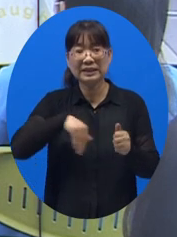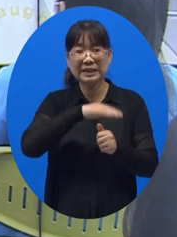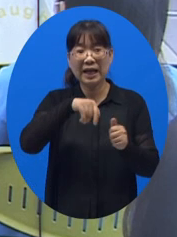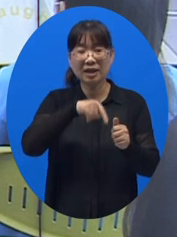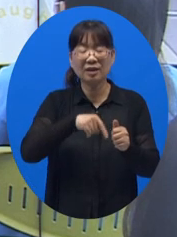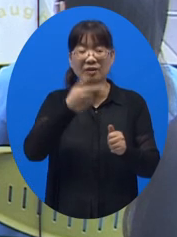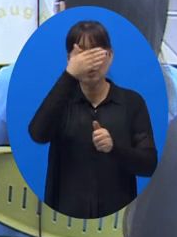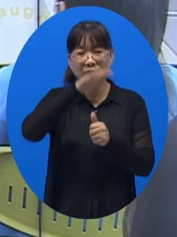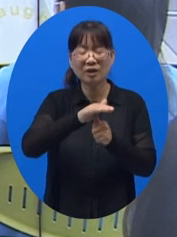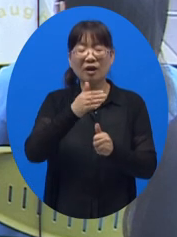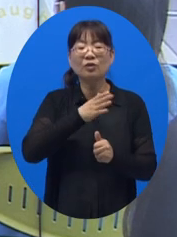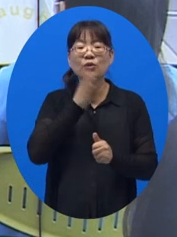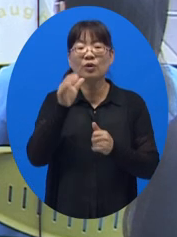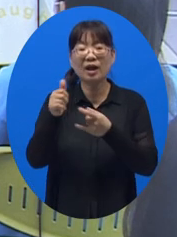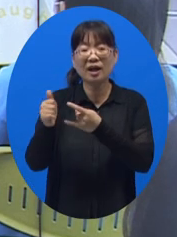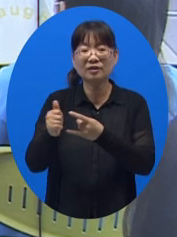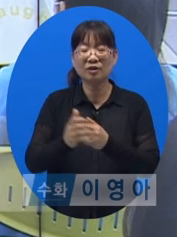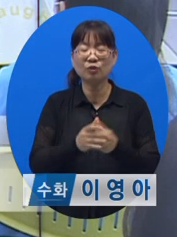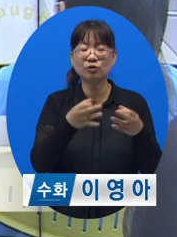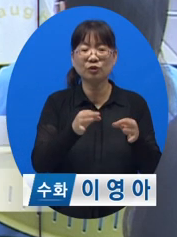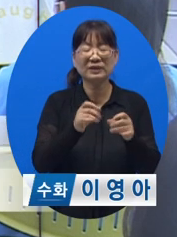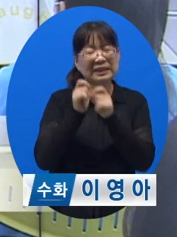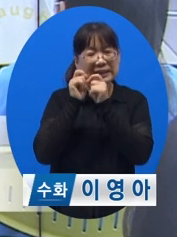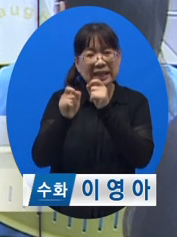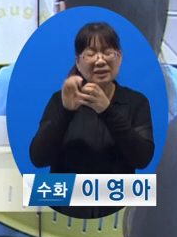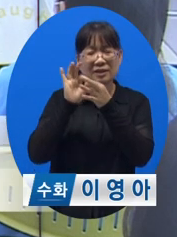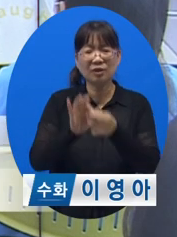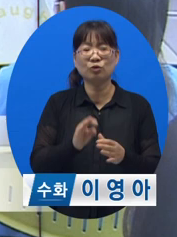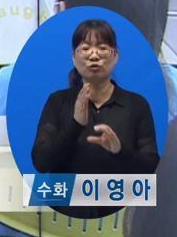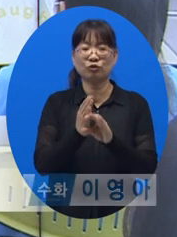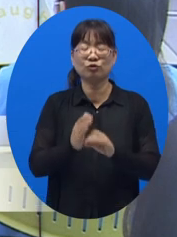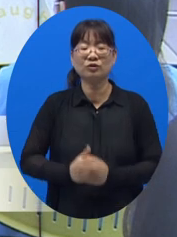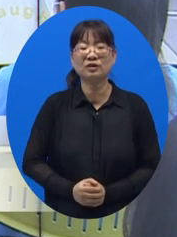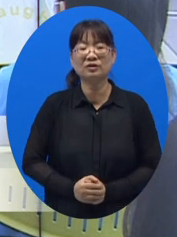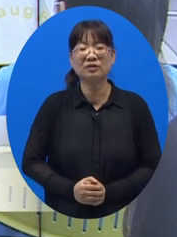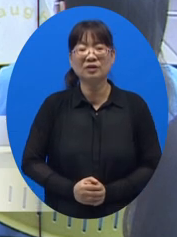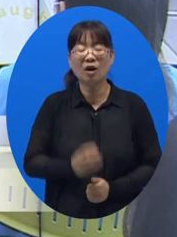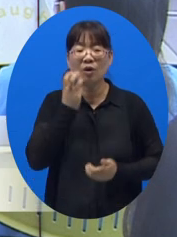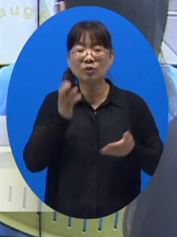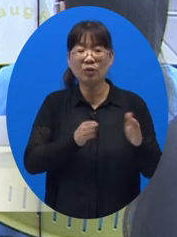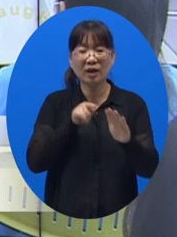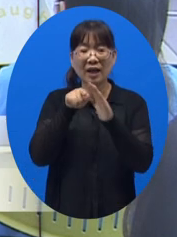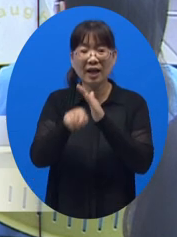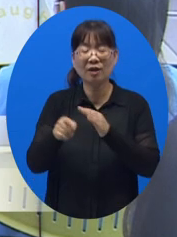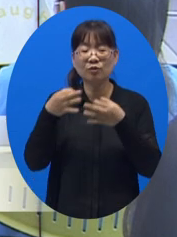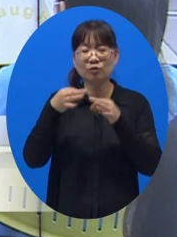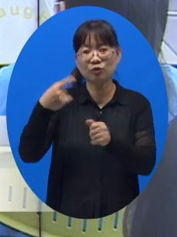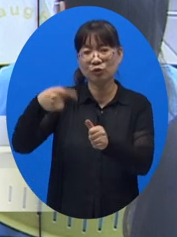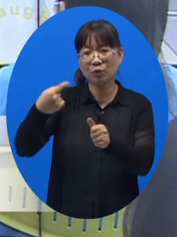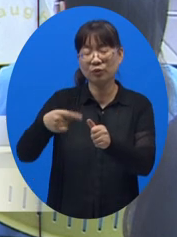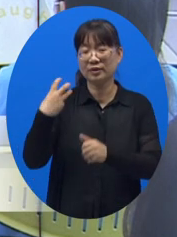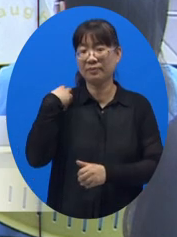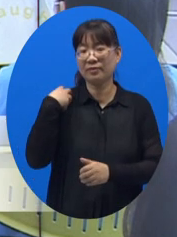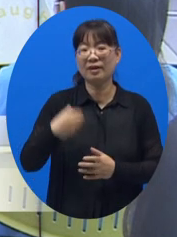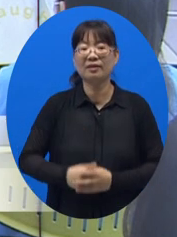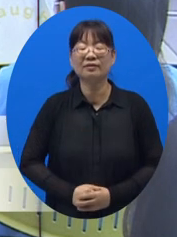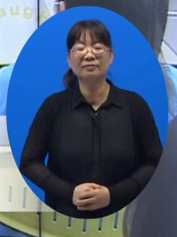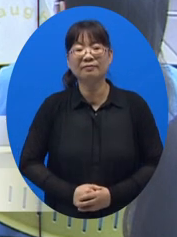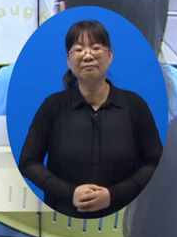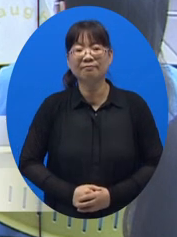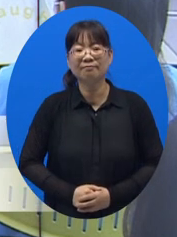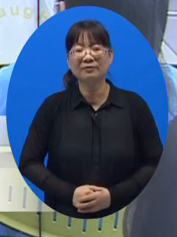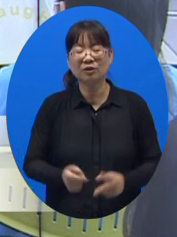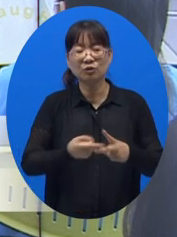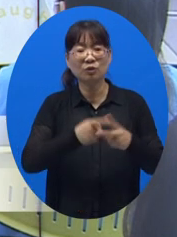경제 위기 상황을 틈타 청소년과 노년층 등을 노린 금융사기가 기승을 부리고 있는데요. 경기도가 찾아가는 금융교육을 진행하고